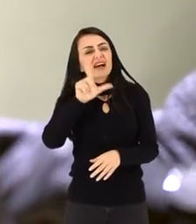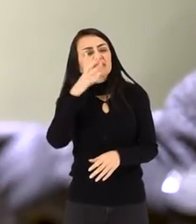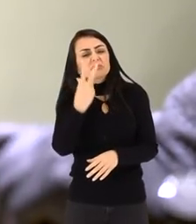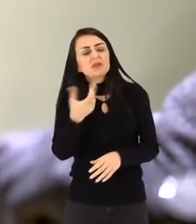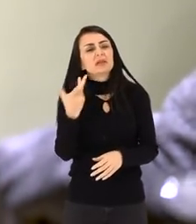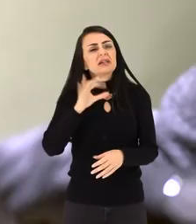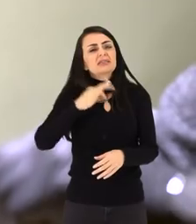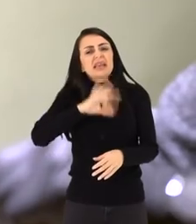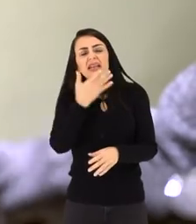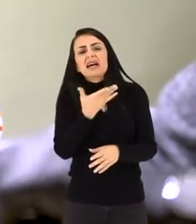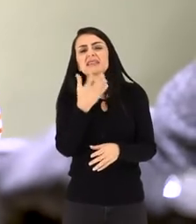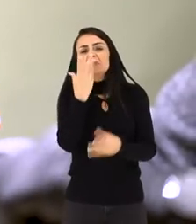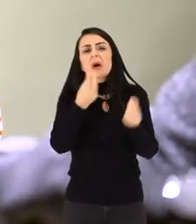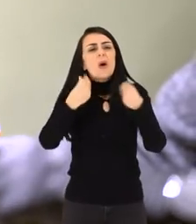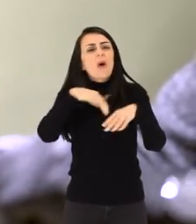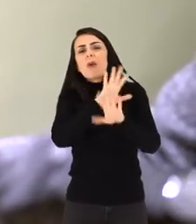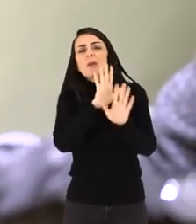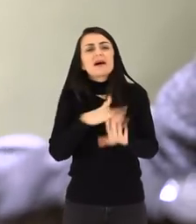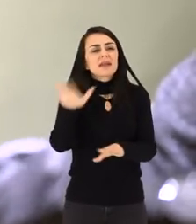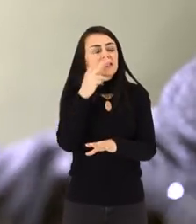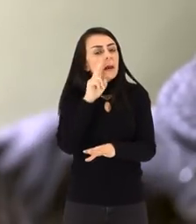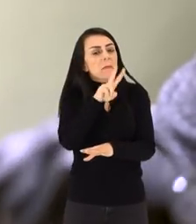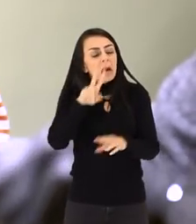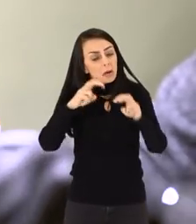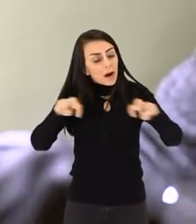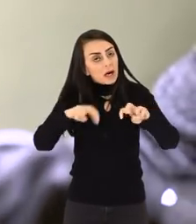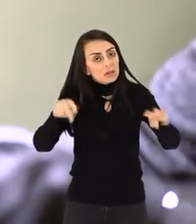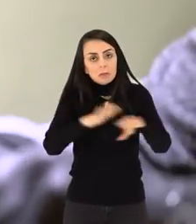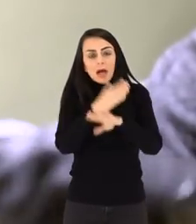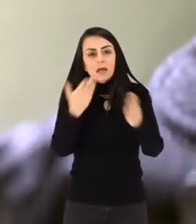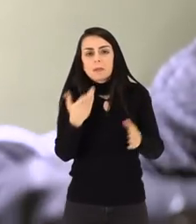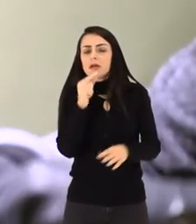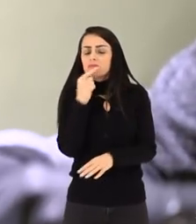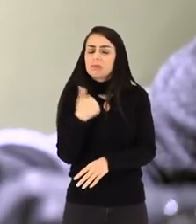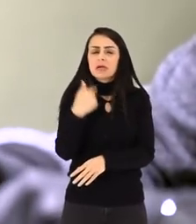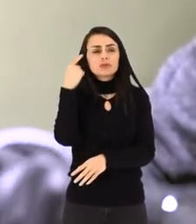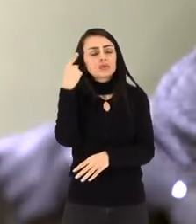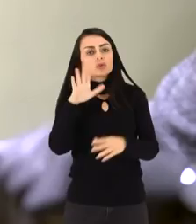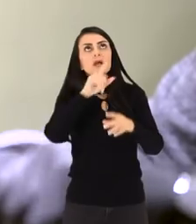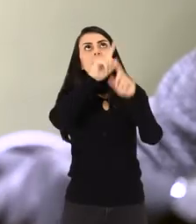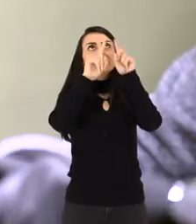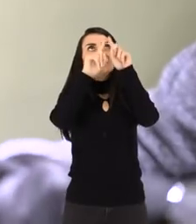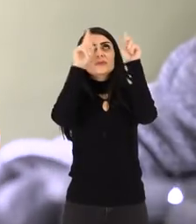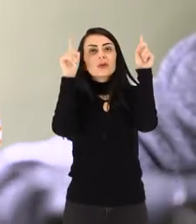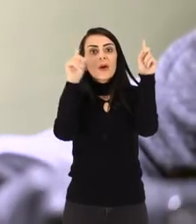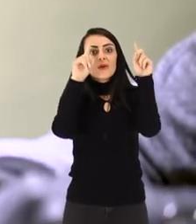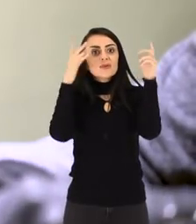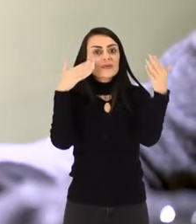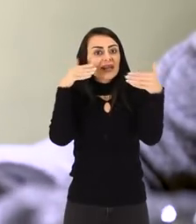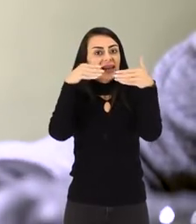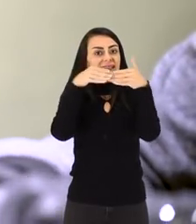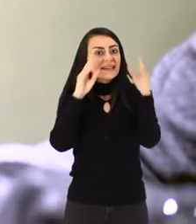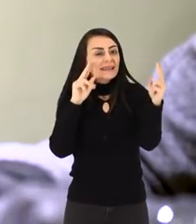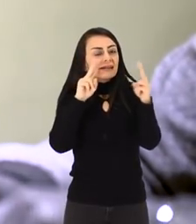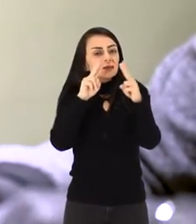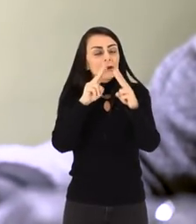bakarım, araştırırım falan, böyle birden gelir aa bu neymiş ya falan diye bakarım. Hmm. Öyle öyle derken gökyüzüyle işte tanışma